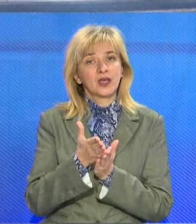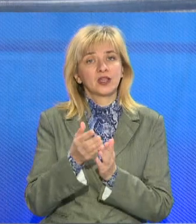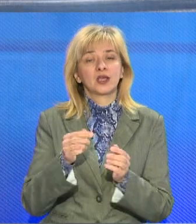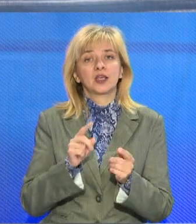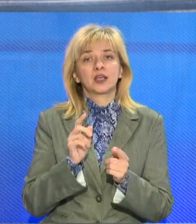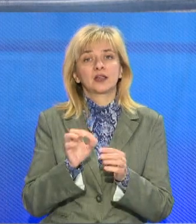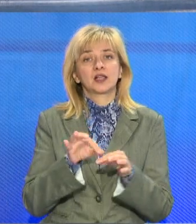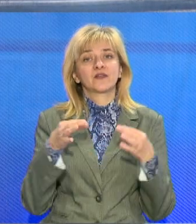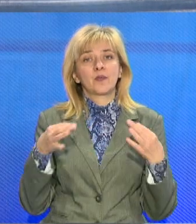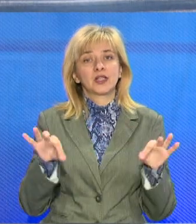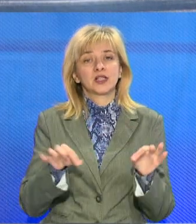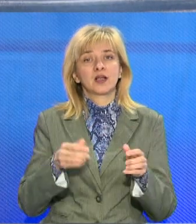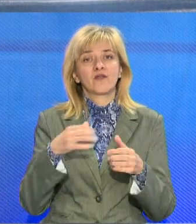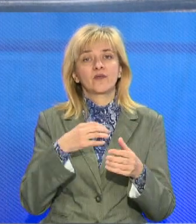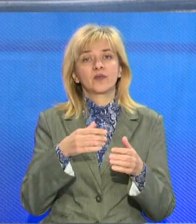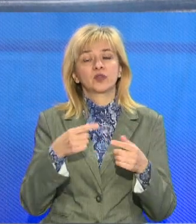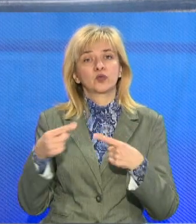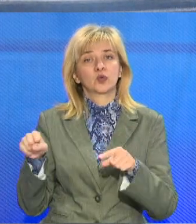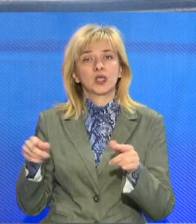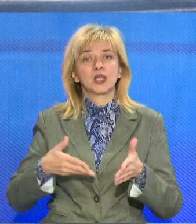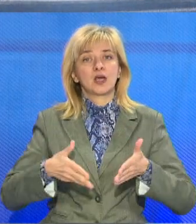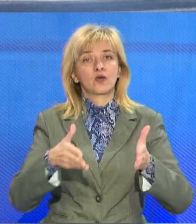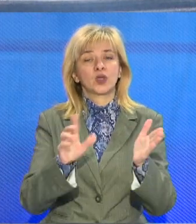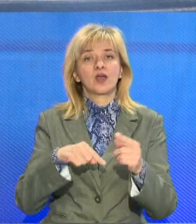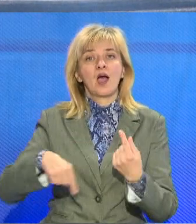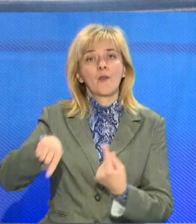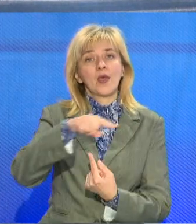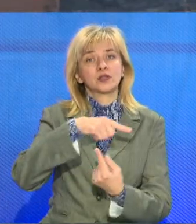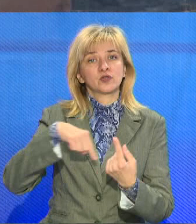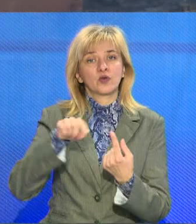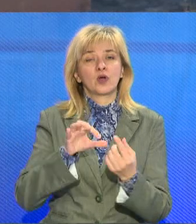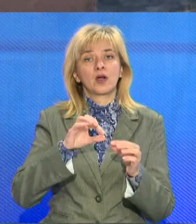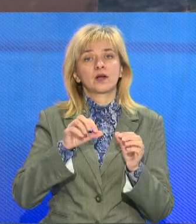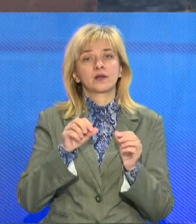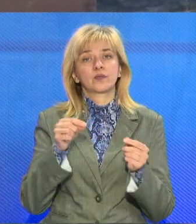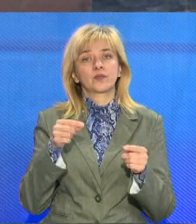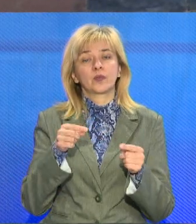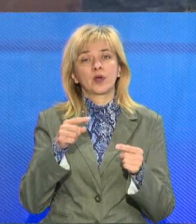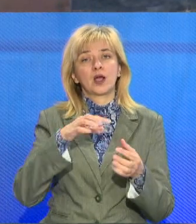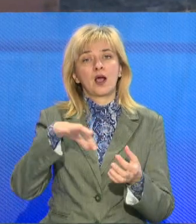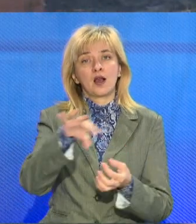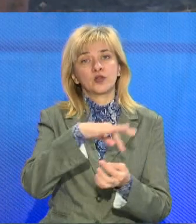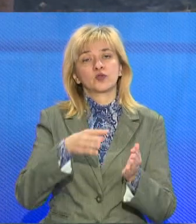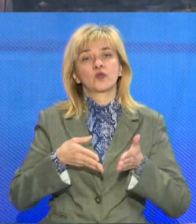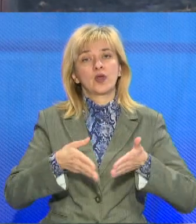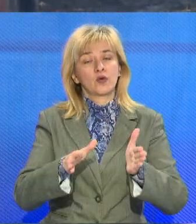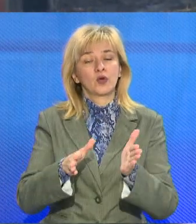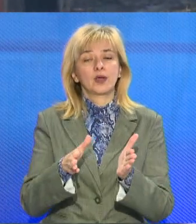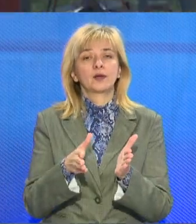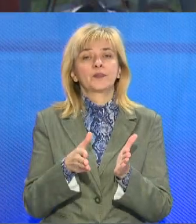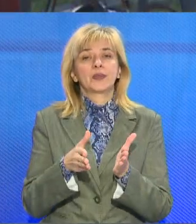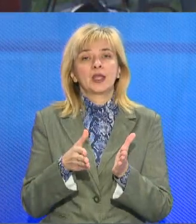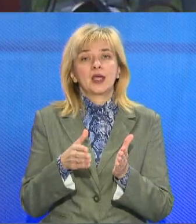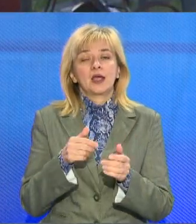города шляхом створения объездного кольца вокруг Гродна. Отповедно, побудована четырехполосная развязка до моста, что